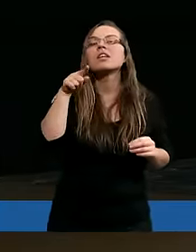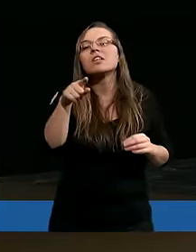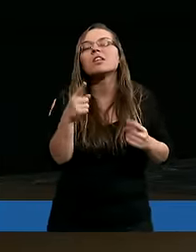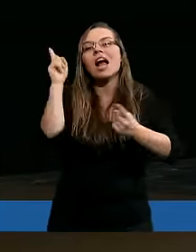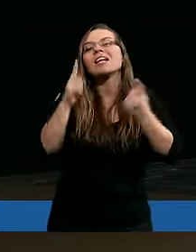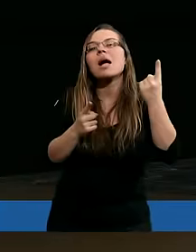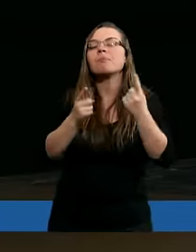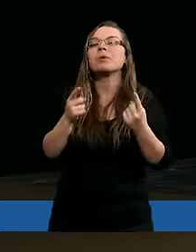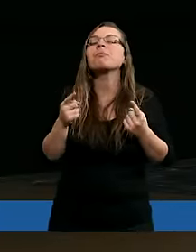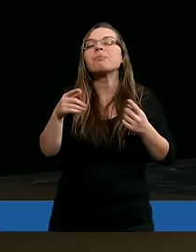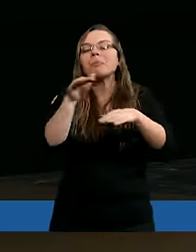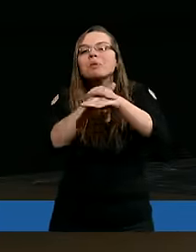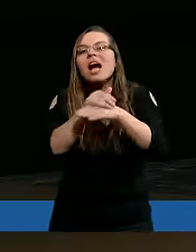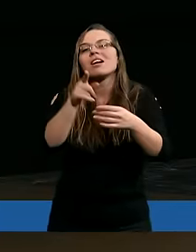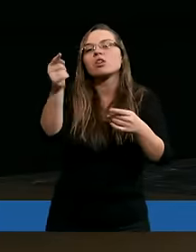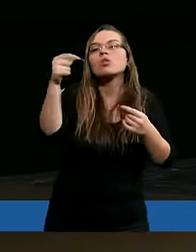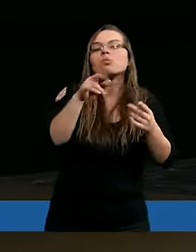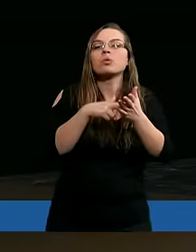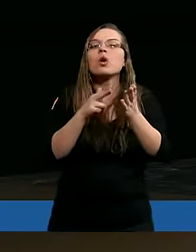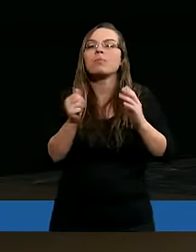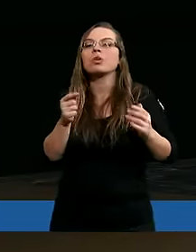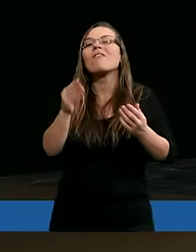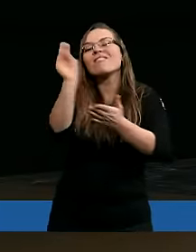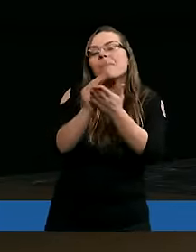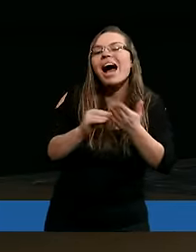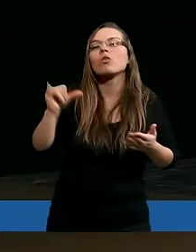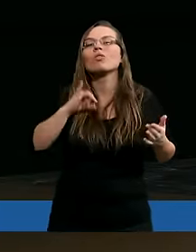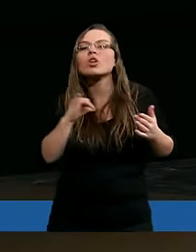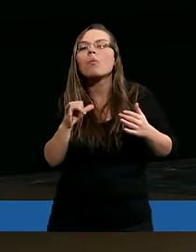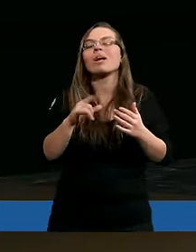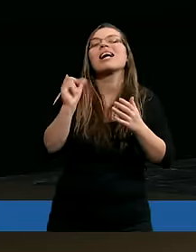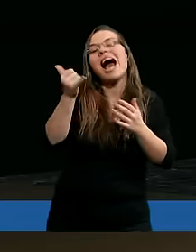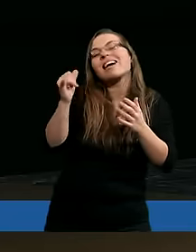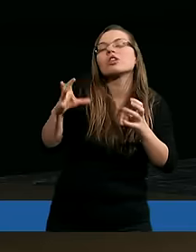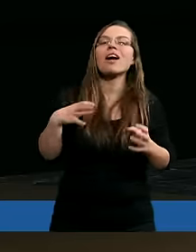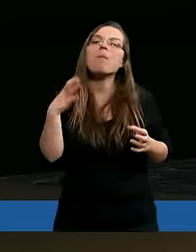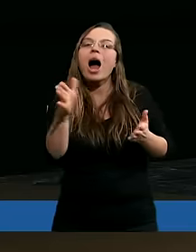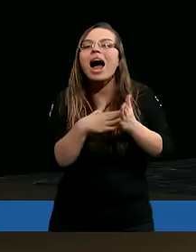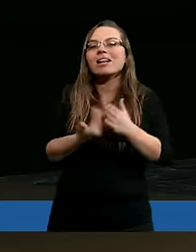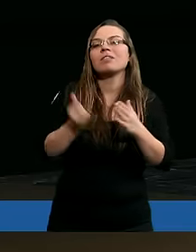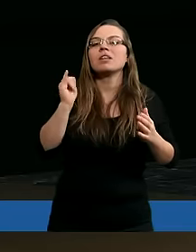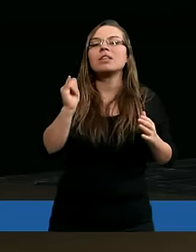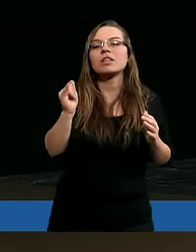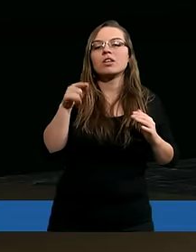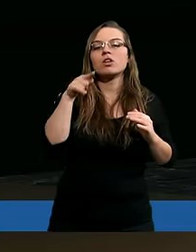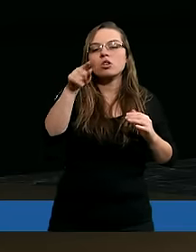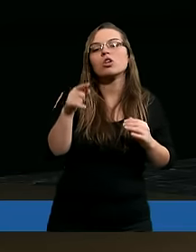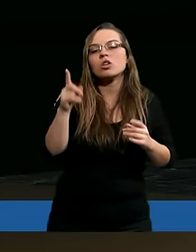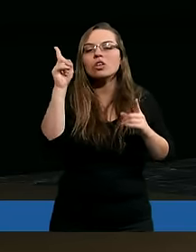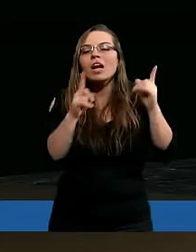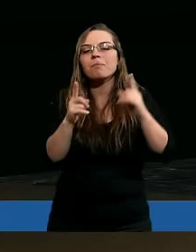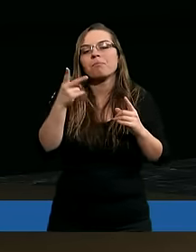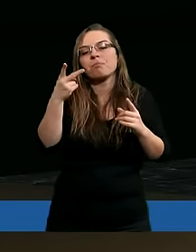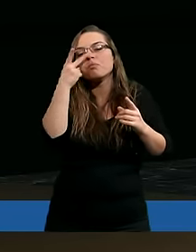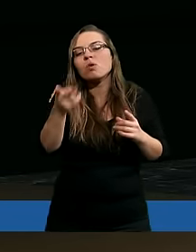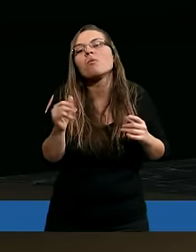że zależy im na tym świecie, na jakiejś pozycji, na wypracowaniu sobie jakiegoś bogactwa. Myślę, że tutaj by się odróżniał jakoś,